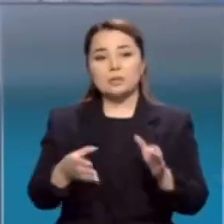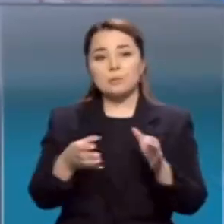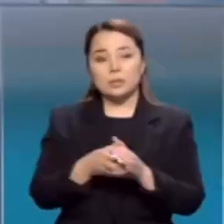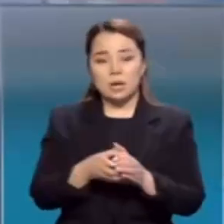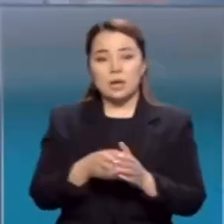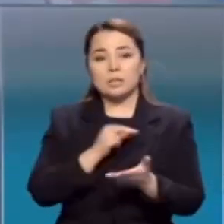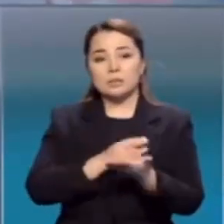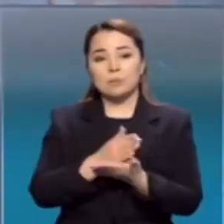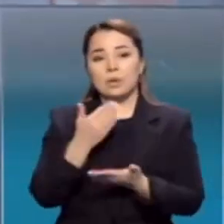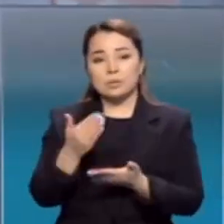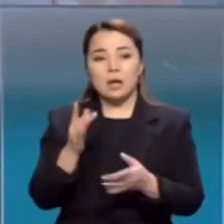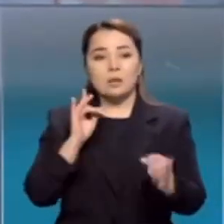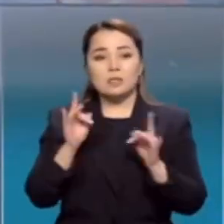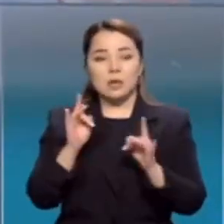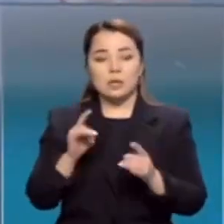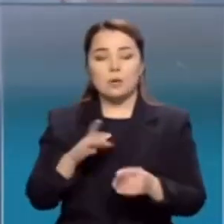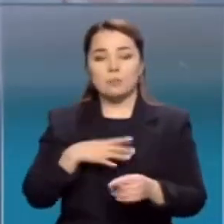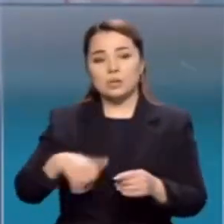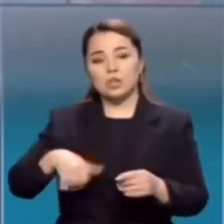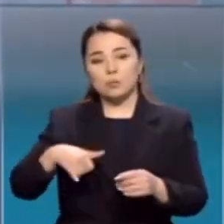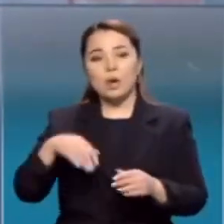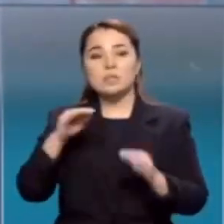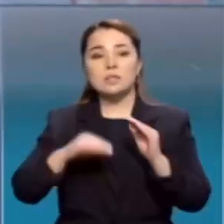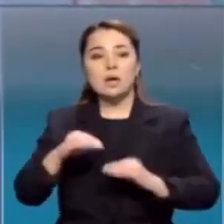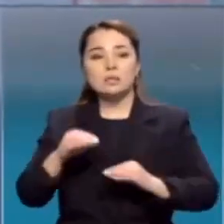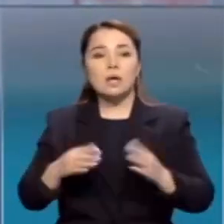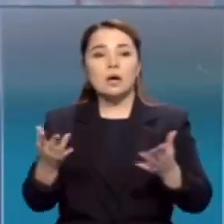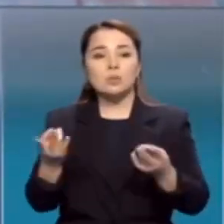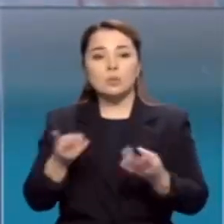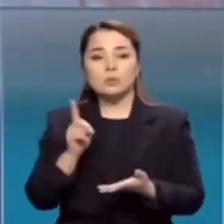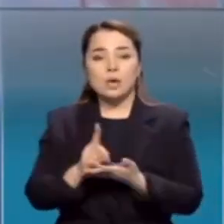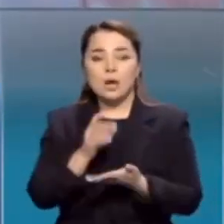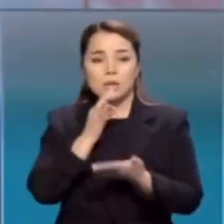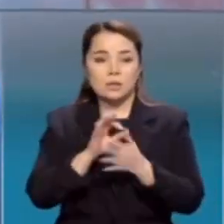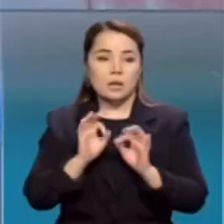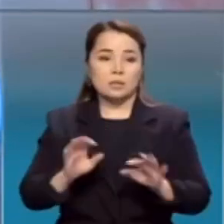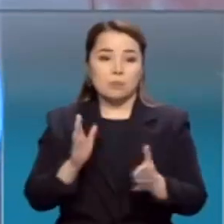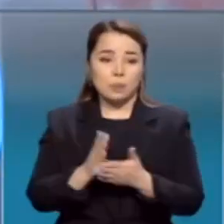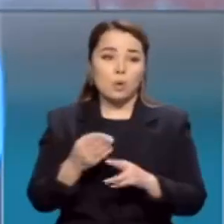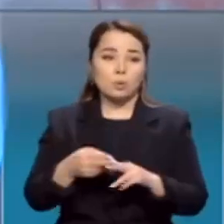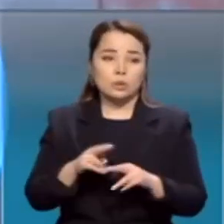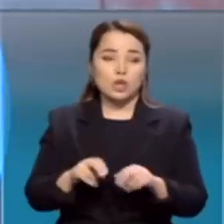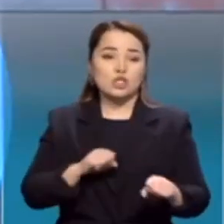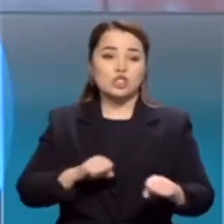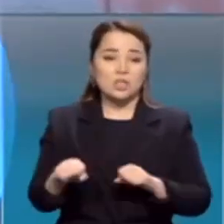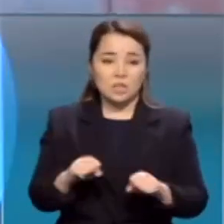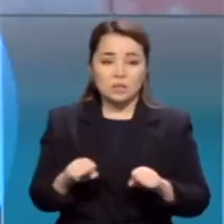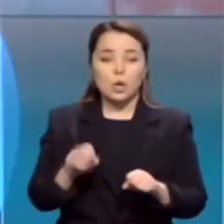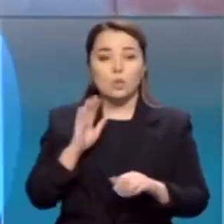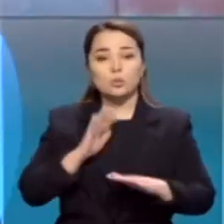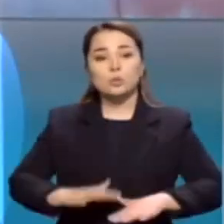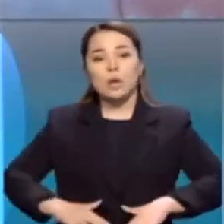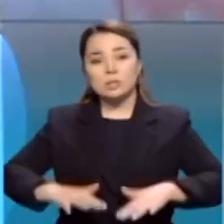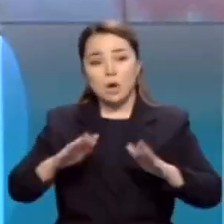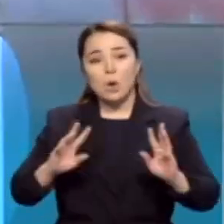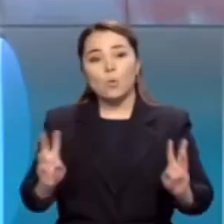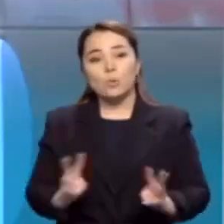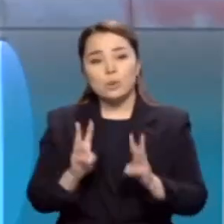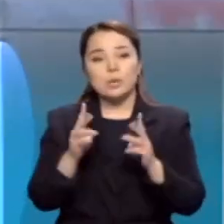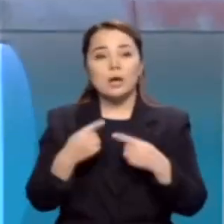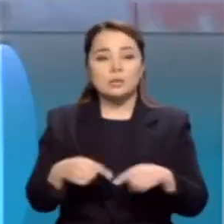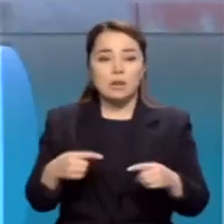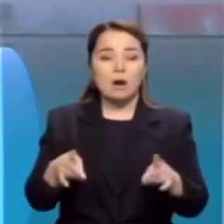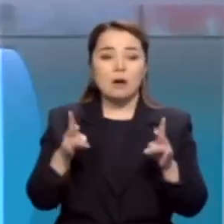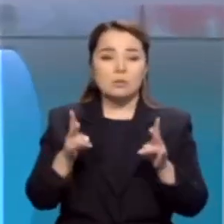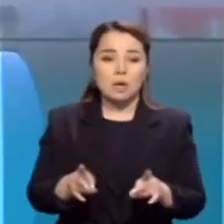департаментінің қызметкерлері дабыл чемоданда қандай заттар болу керек екенін айтты. Бұл жер сілкінісі, су тасқыны, өрт және тағы басқа